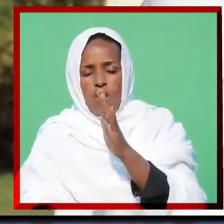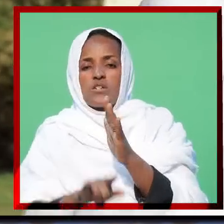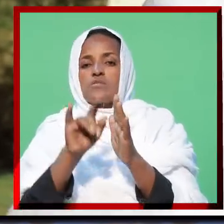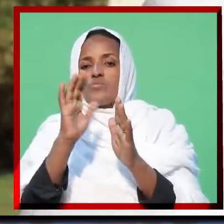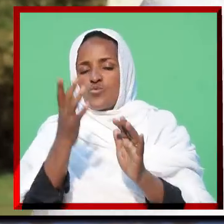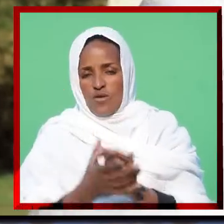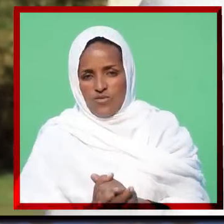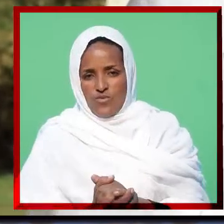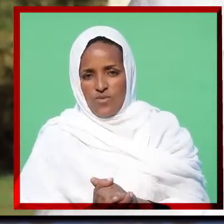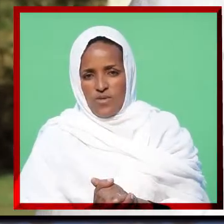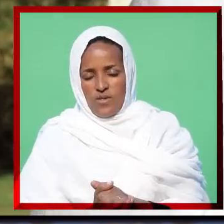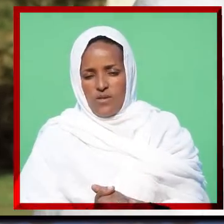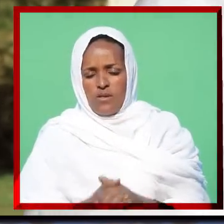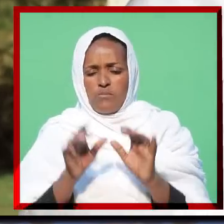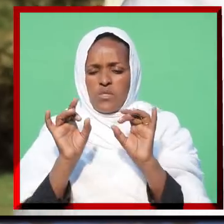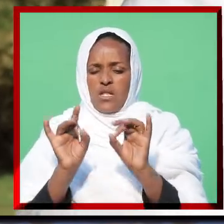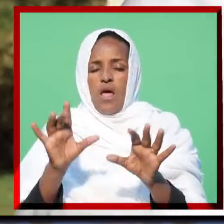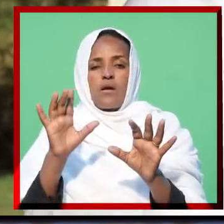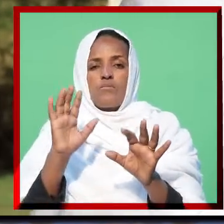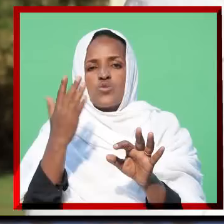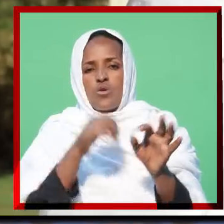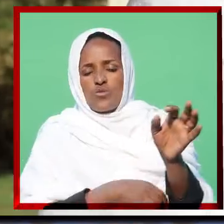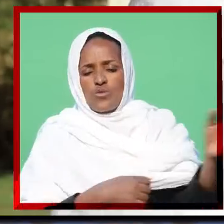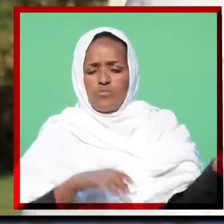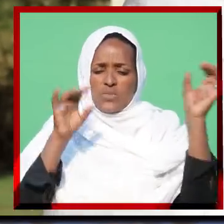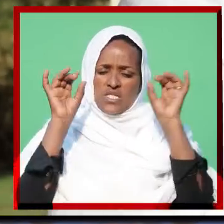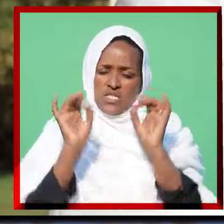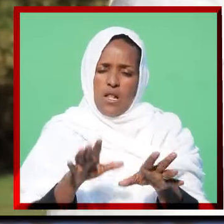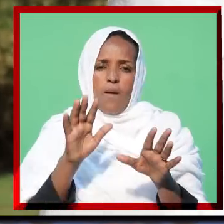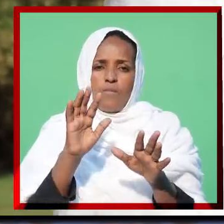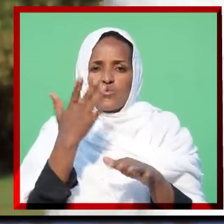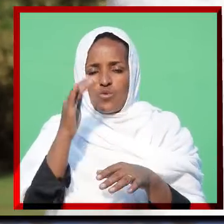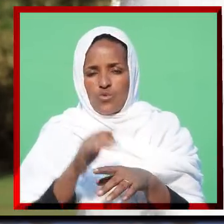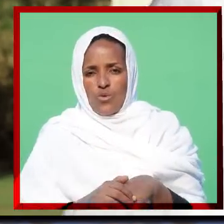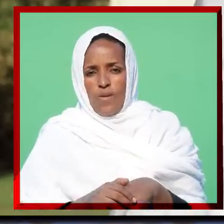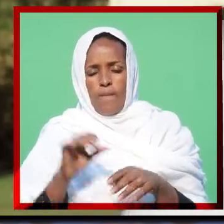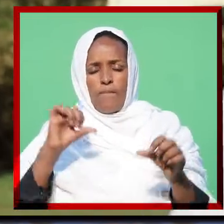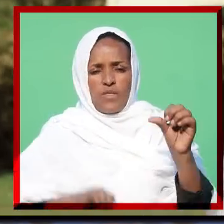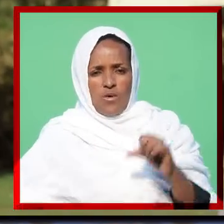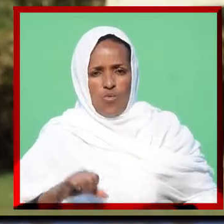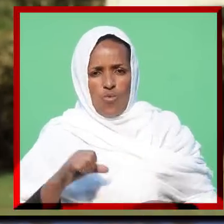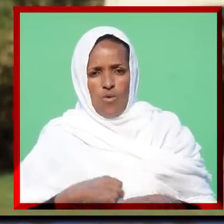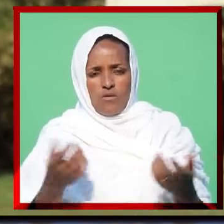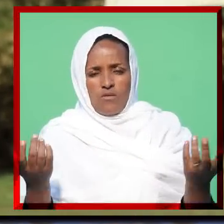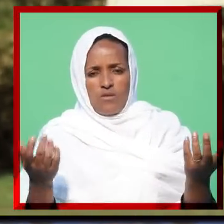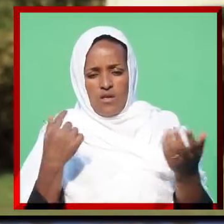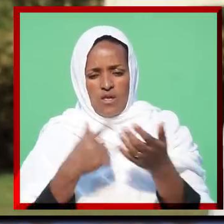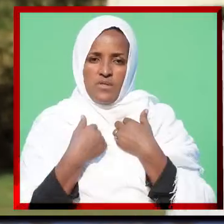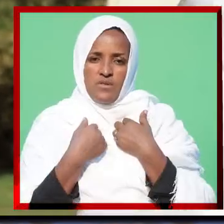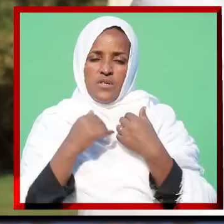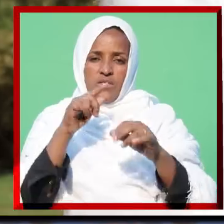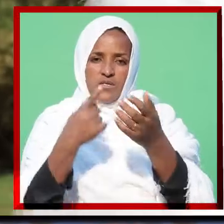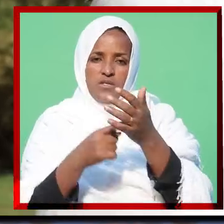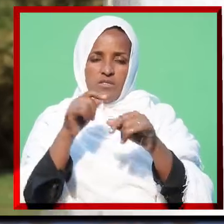መስሏቸው የምትናቅ መስሏቸው የምትጠላ መስሏቸው በልህና በተንኮል እኮ ሸፍጥ አለበት ተንኮል